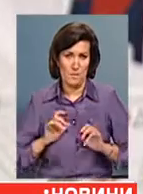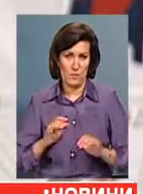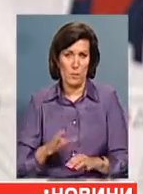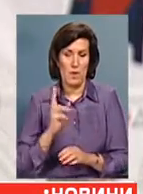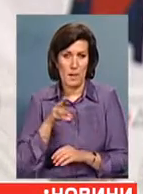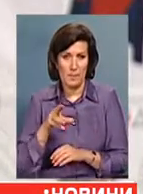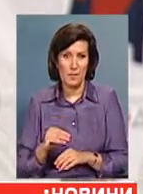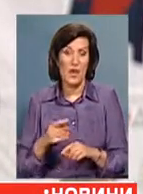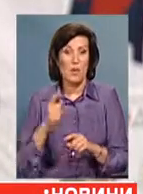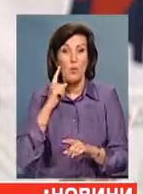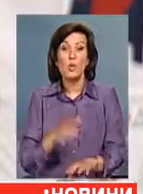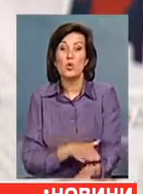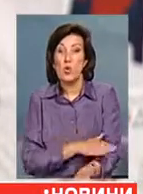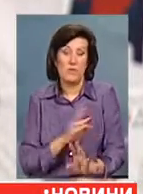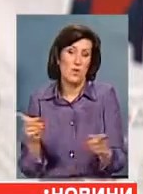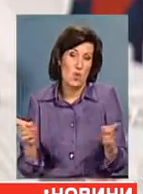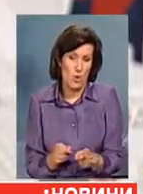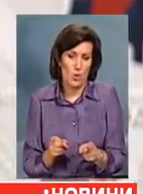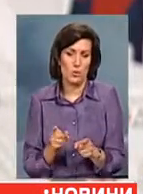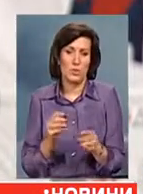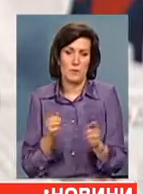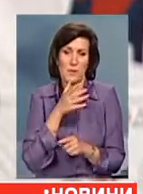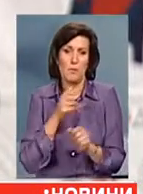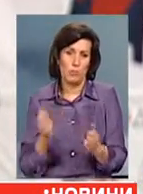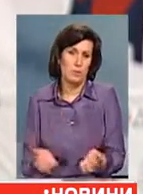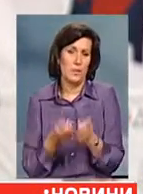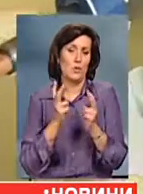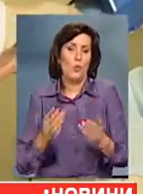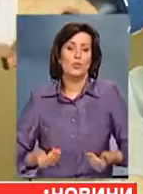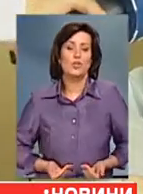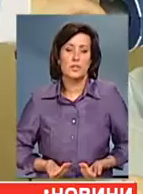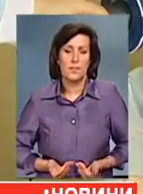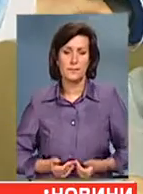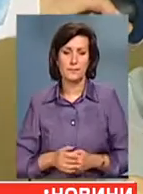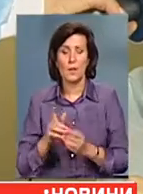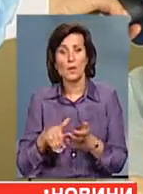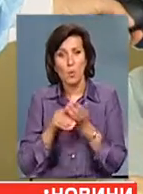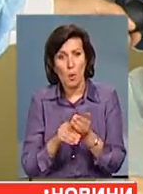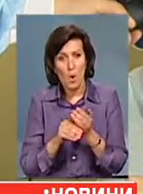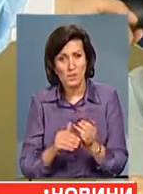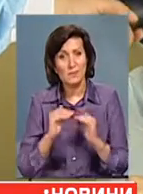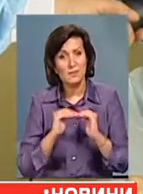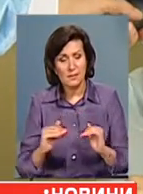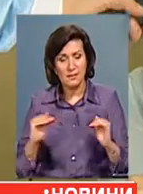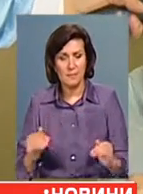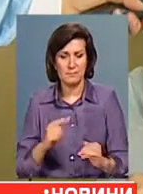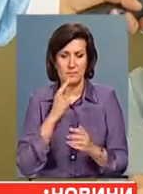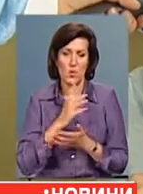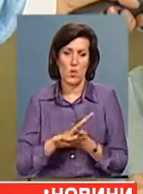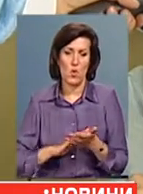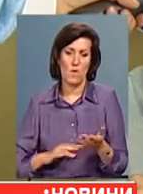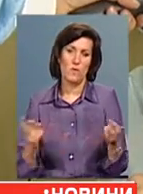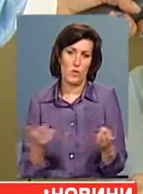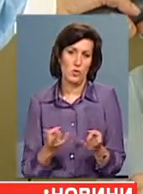це дуже коротко і за такий малий період ви можете спасти комусь життя. Щоб допомогти дітям, в